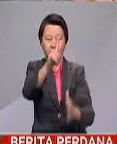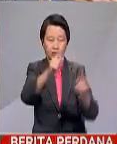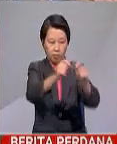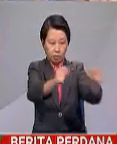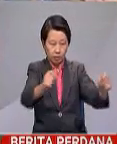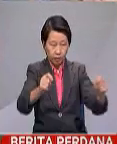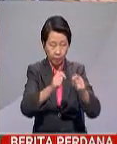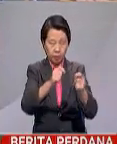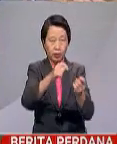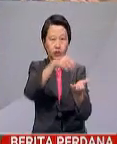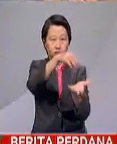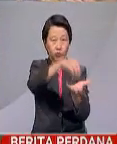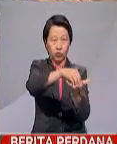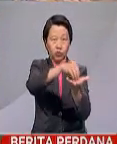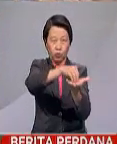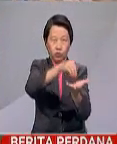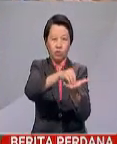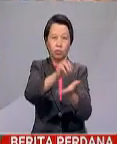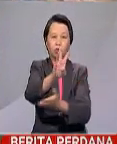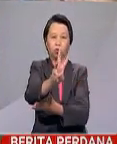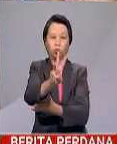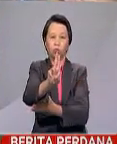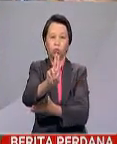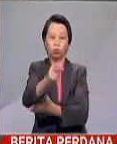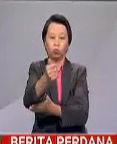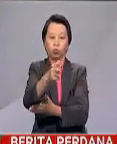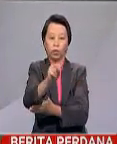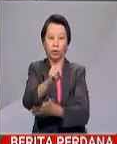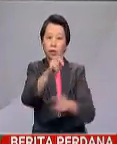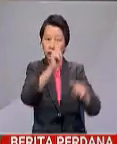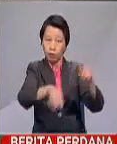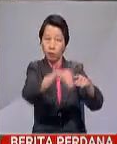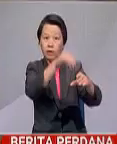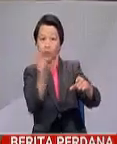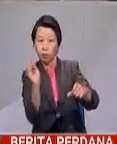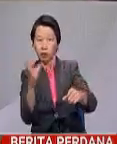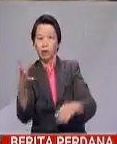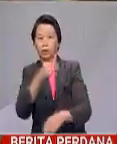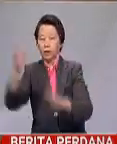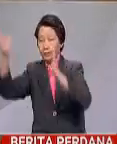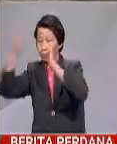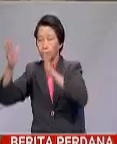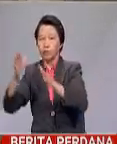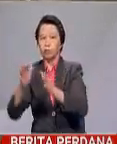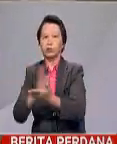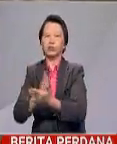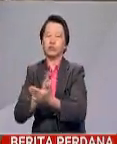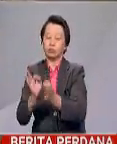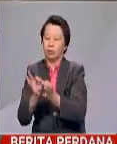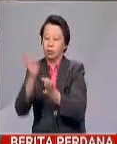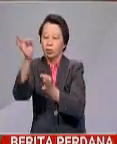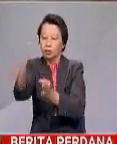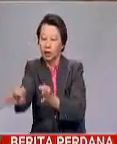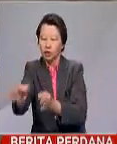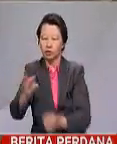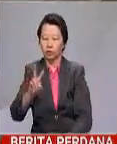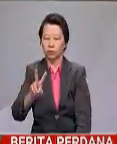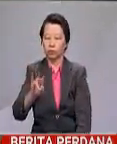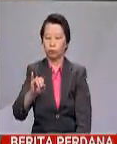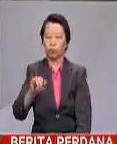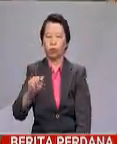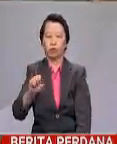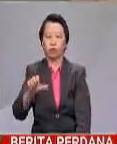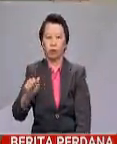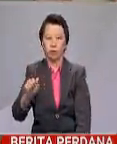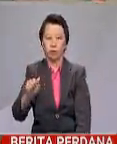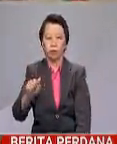di Wuhan ni tak boleh keluar, dan kita di sini pun sementara waktu kita tangguh kemudahan visa masuk ke Malaysia